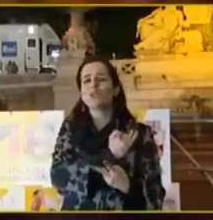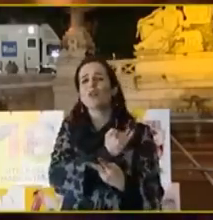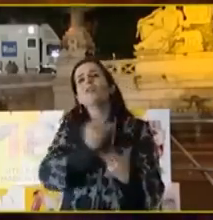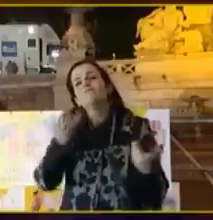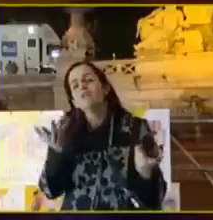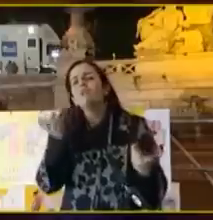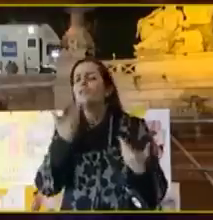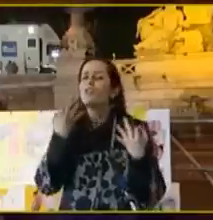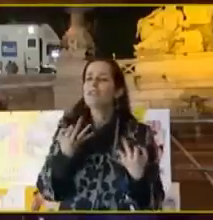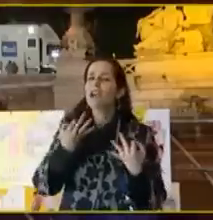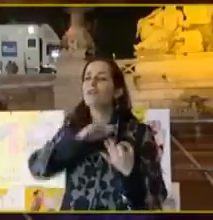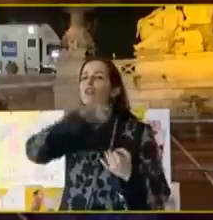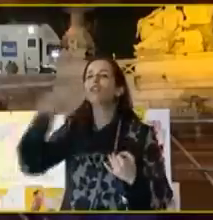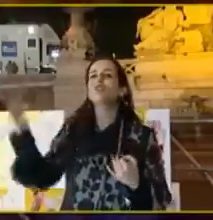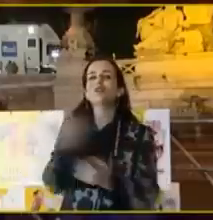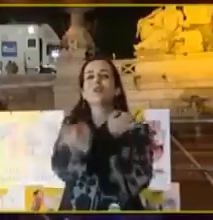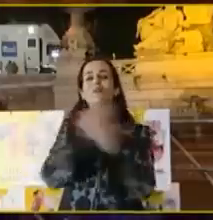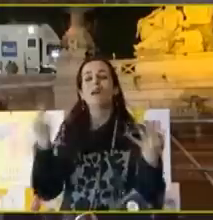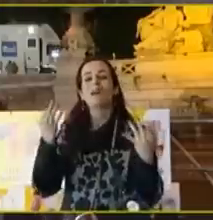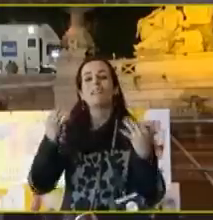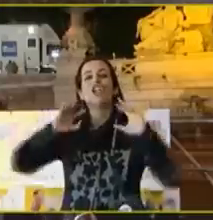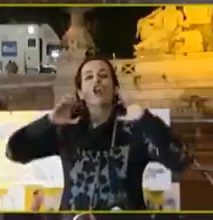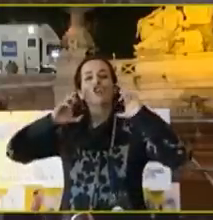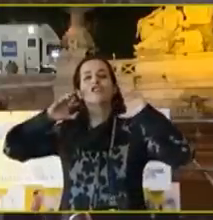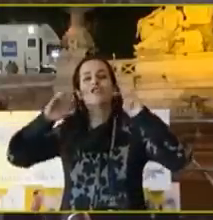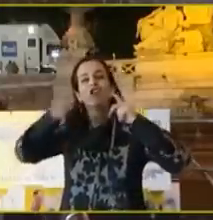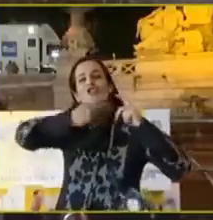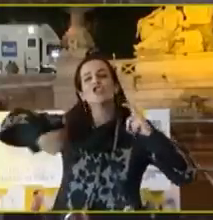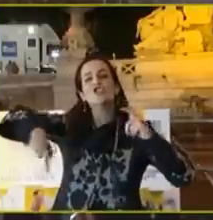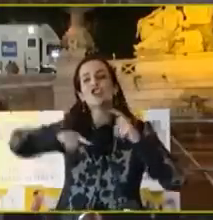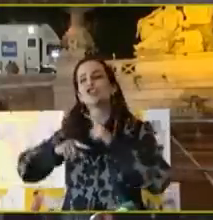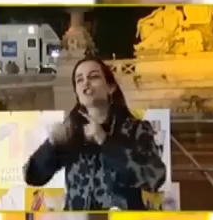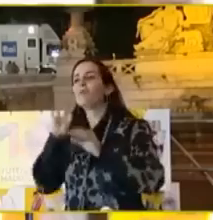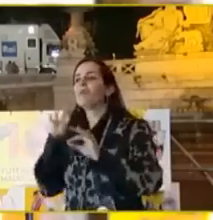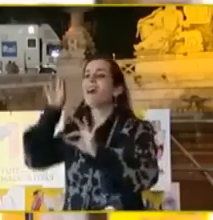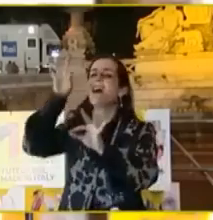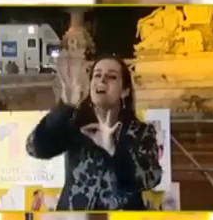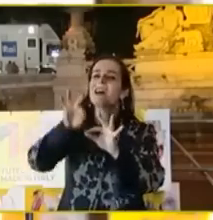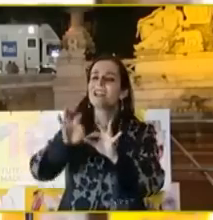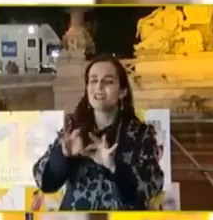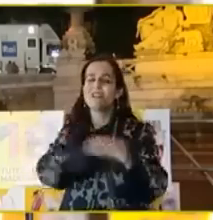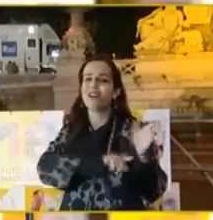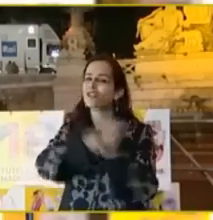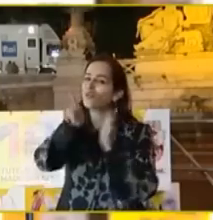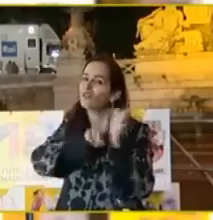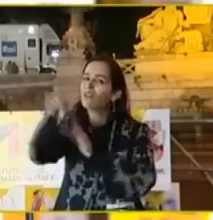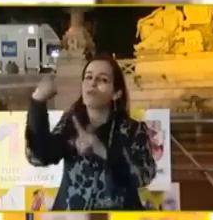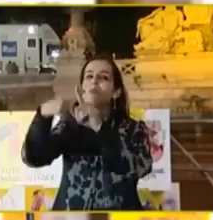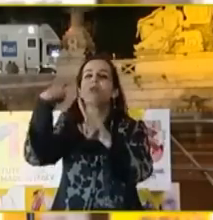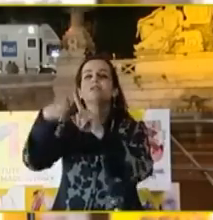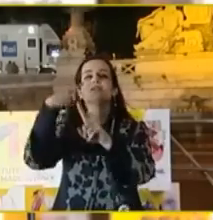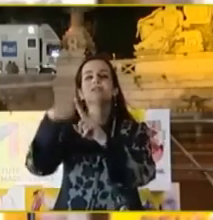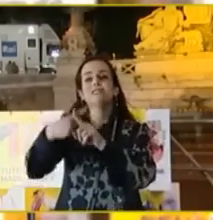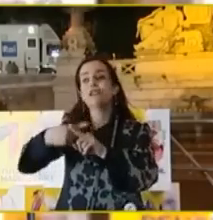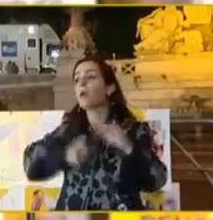fiori. Il nostro sforzo sarà per ottenere il massimo possibile, per consentire a tutti di avere il massimo di